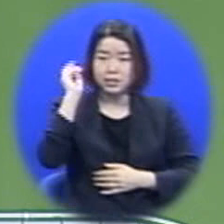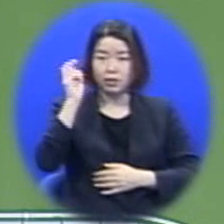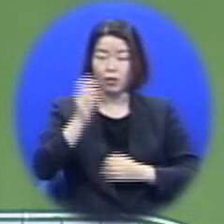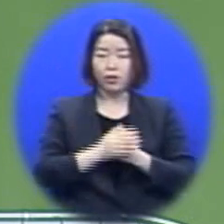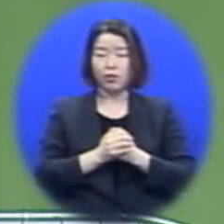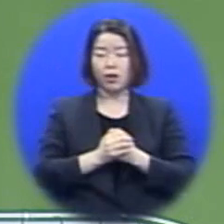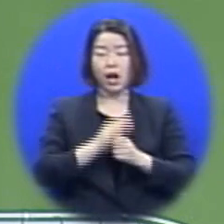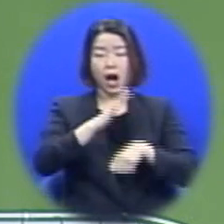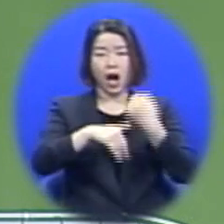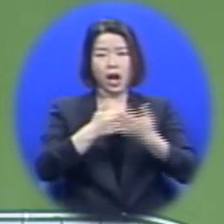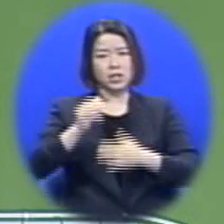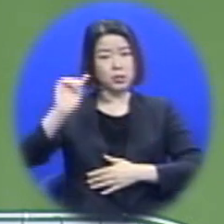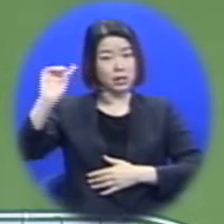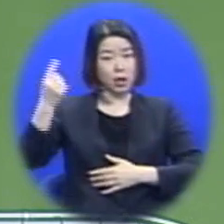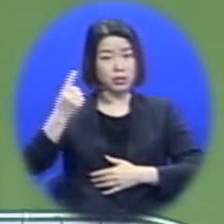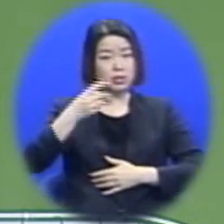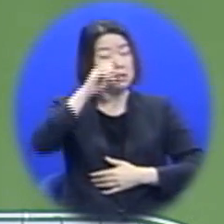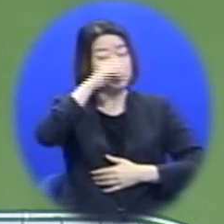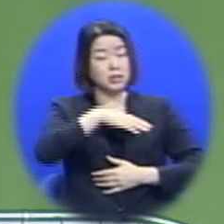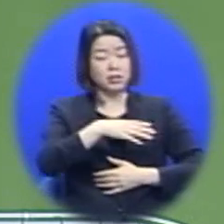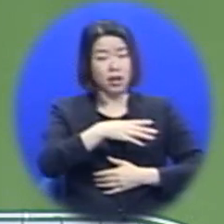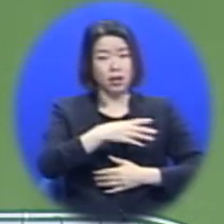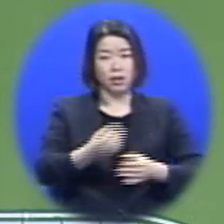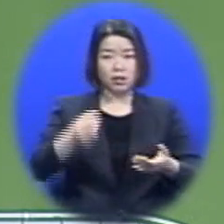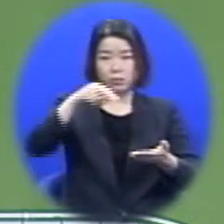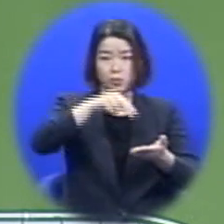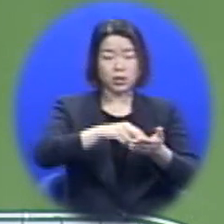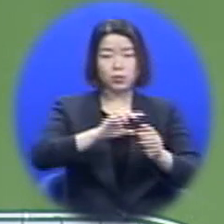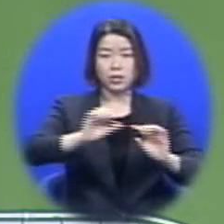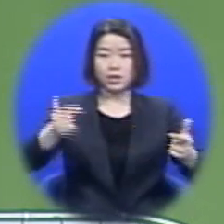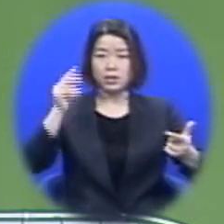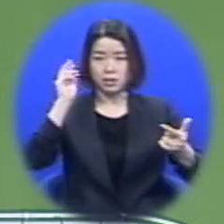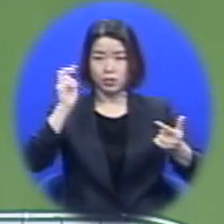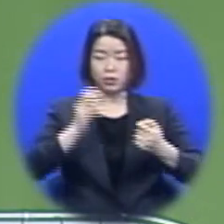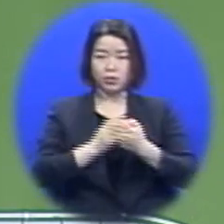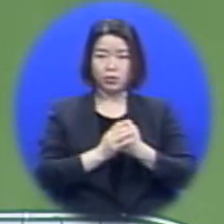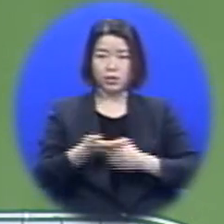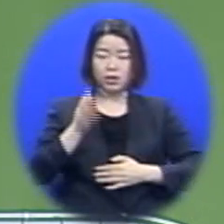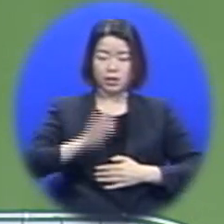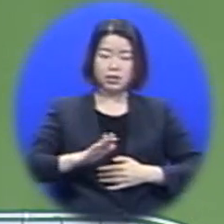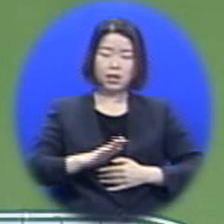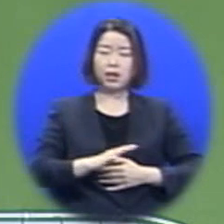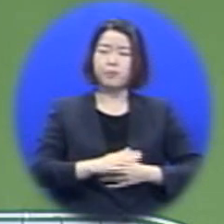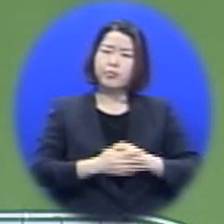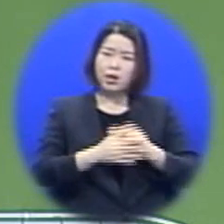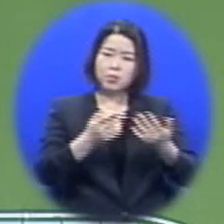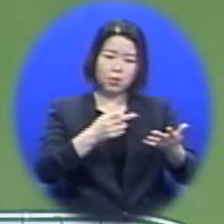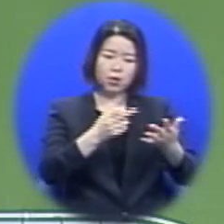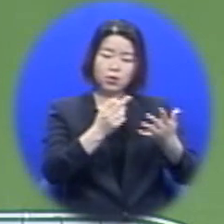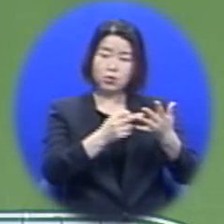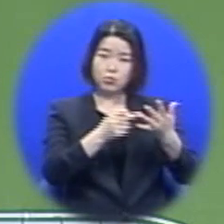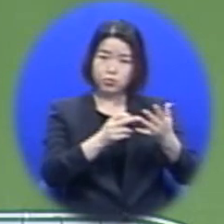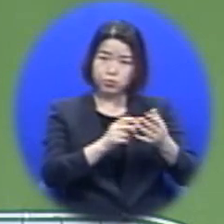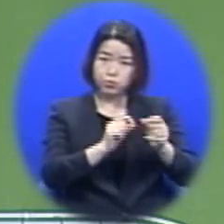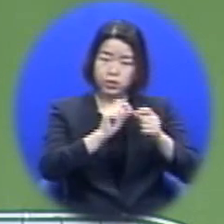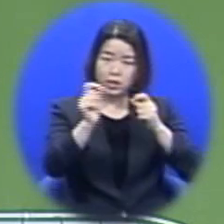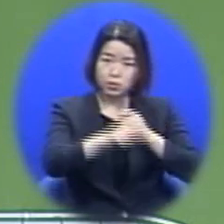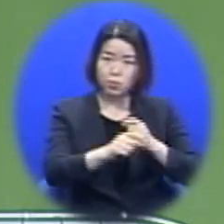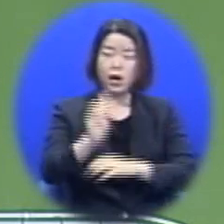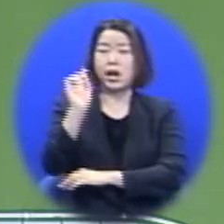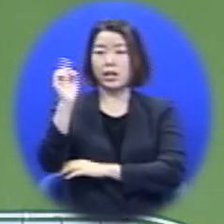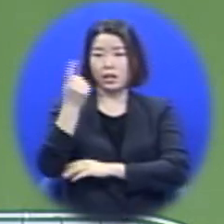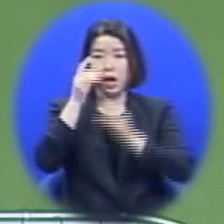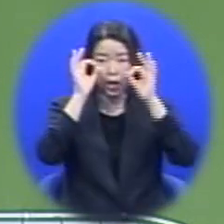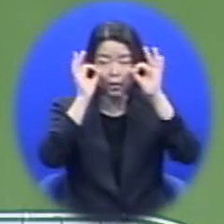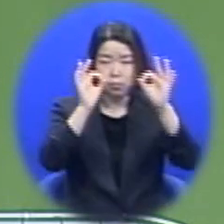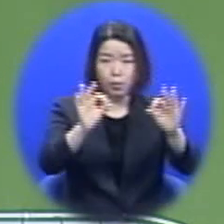다윗을 괜히 세우셨겠습니까? 그런데 가만히 이 유다와 다윗을 보면 하나님 앞에서